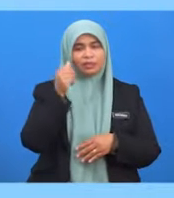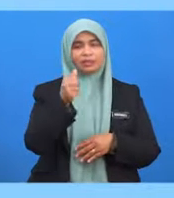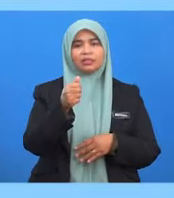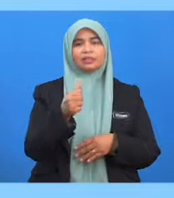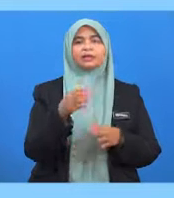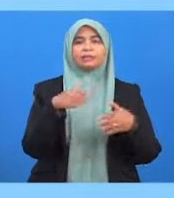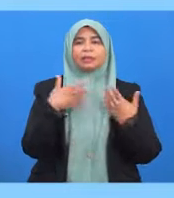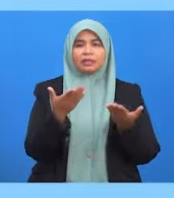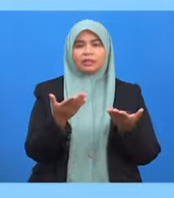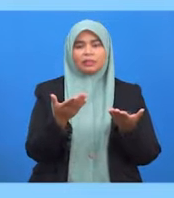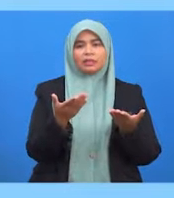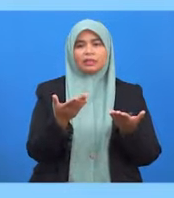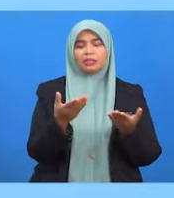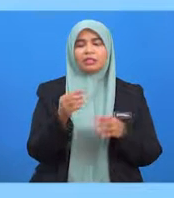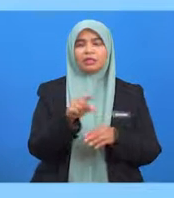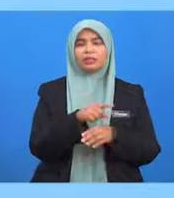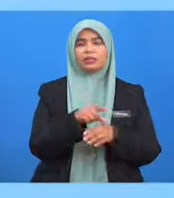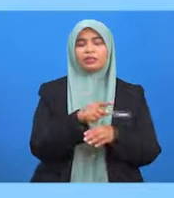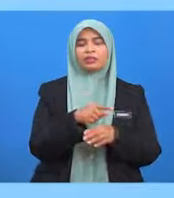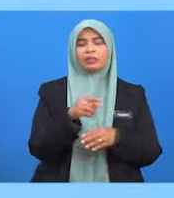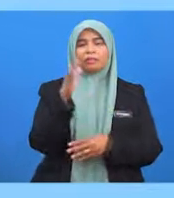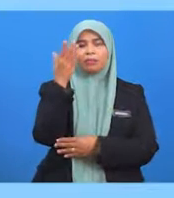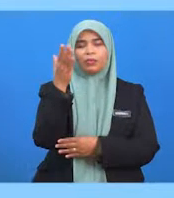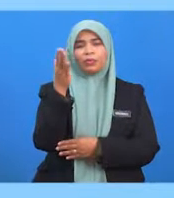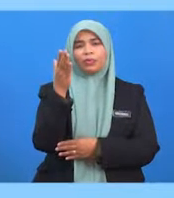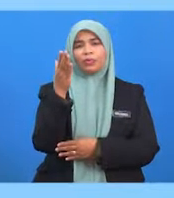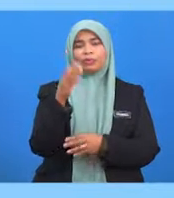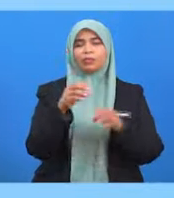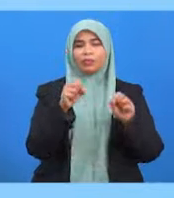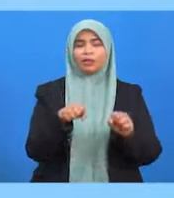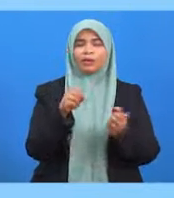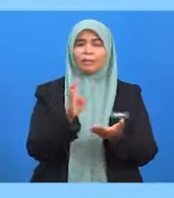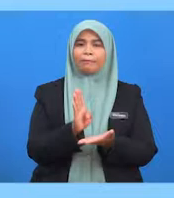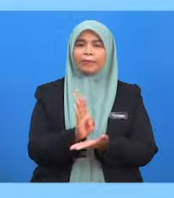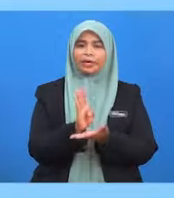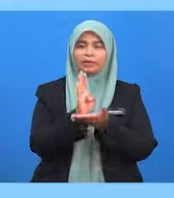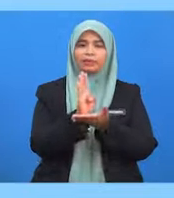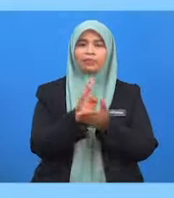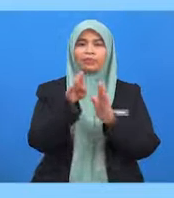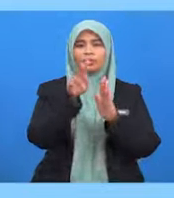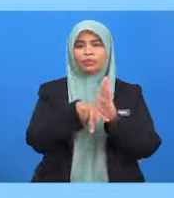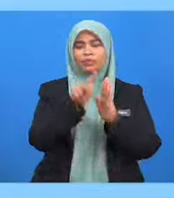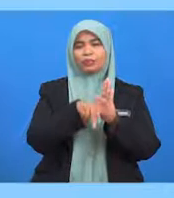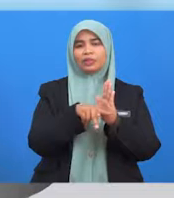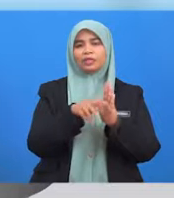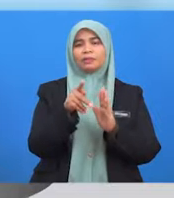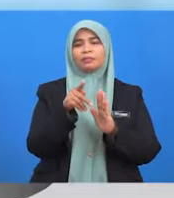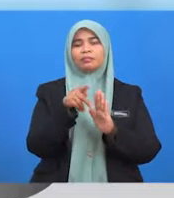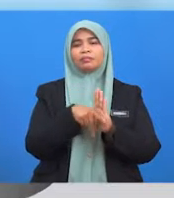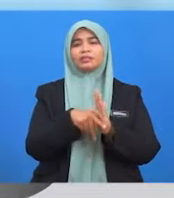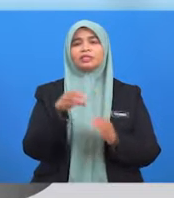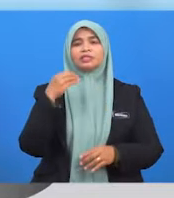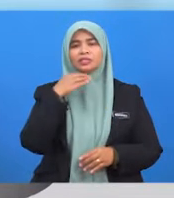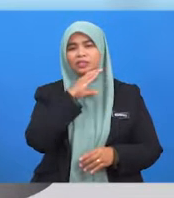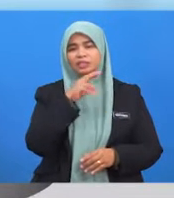kamu, bagaimana penggunaan pokok boleh membantu mengurangkan